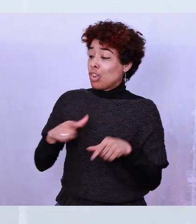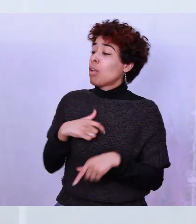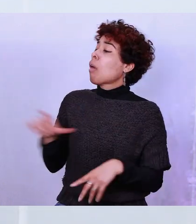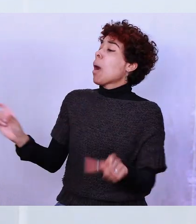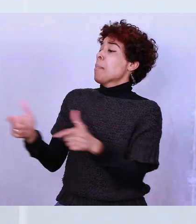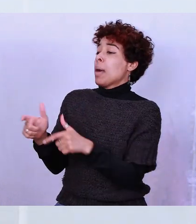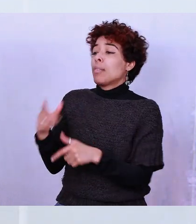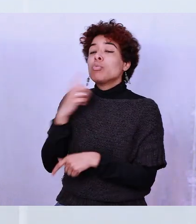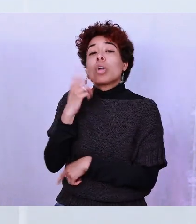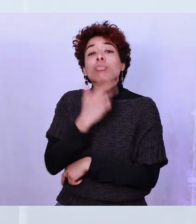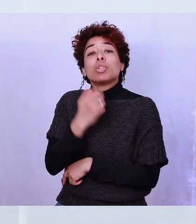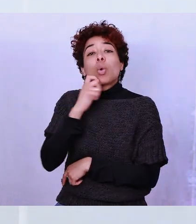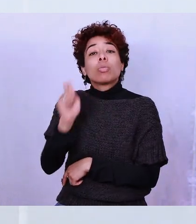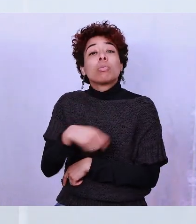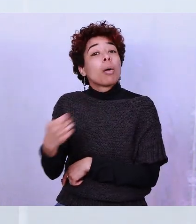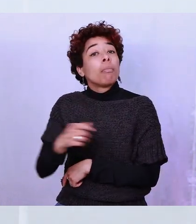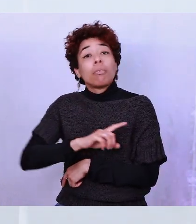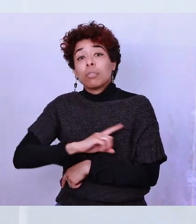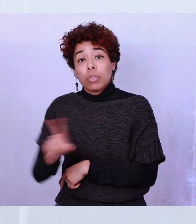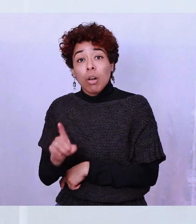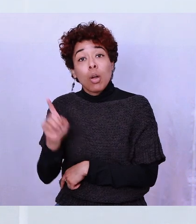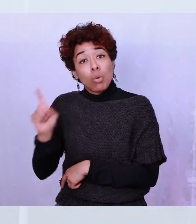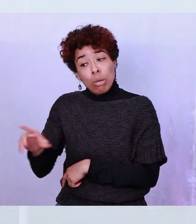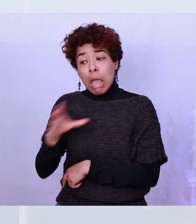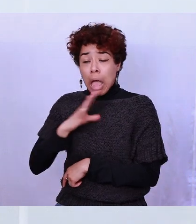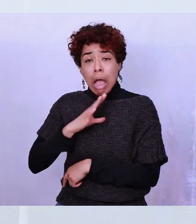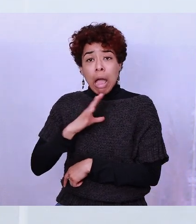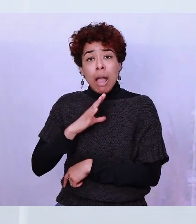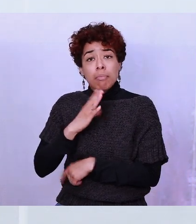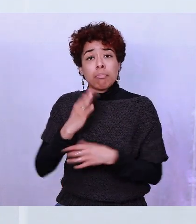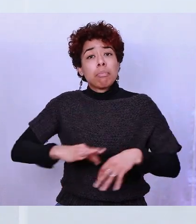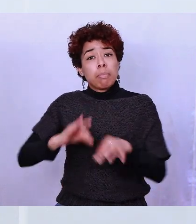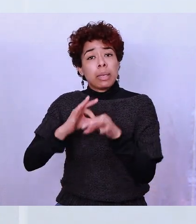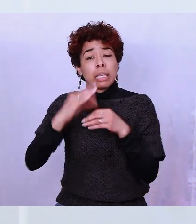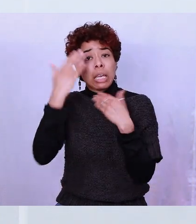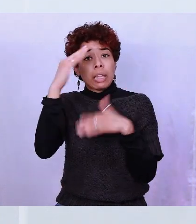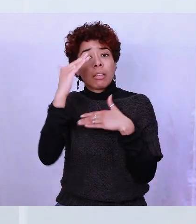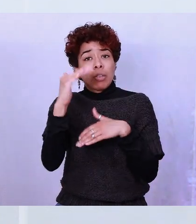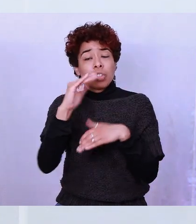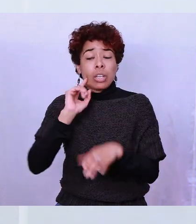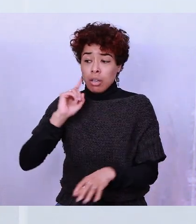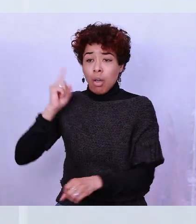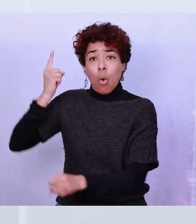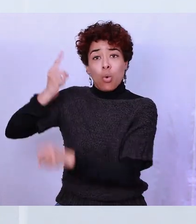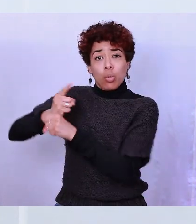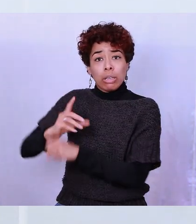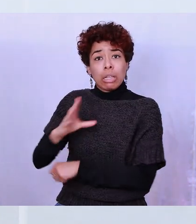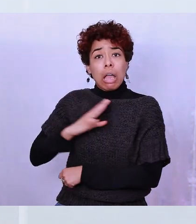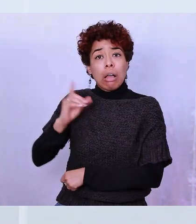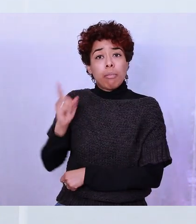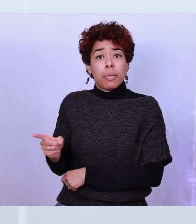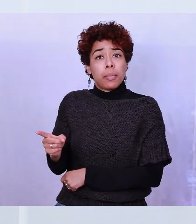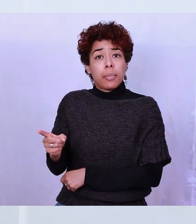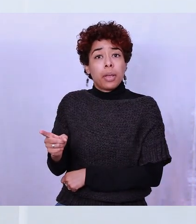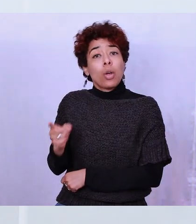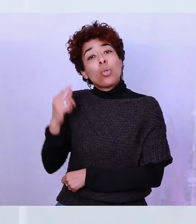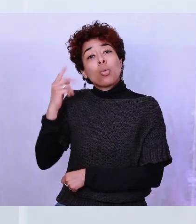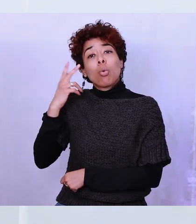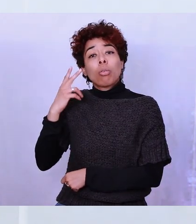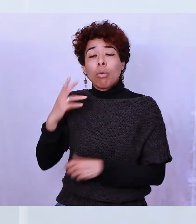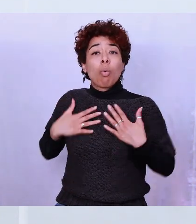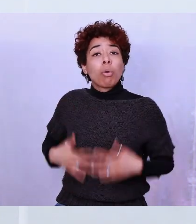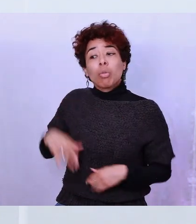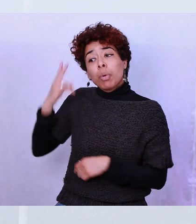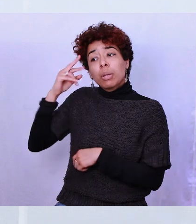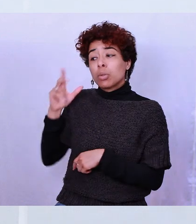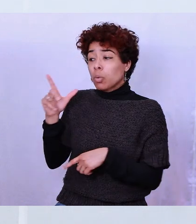pas un citoyen lambda, c'est quelqu'un qui porte l'autorité d'un pays étranger. On ne peut pas faire quoi que ce soit avec lui. Et en fait,